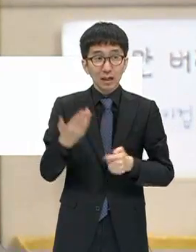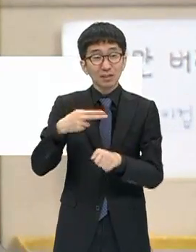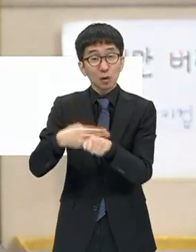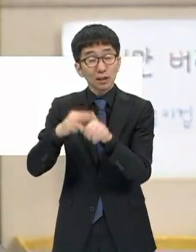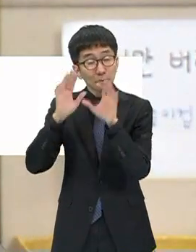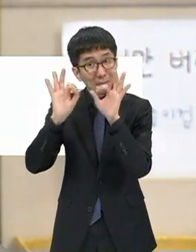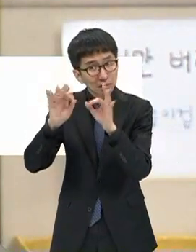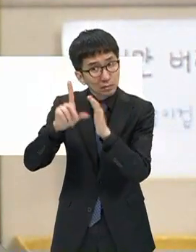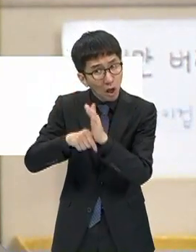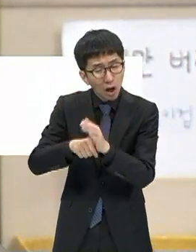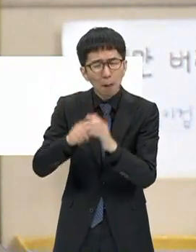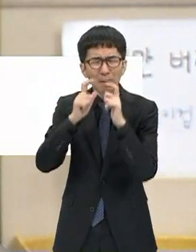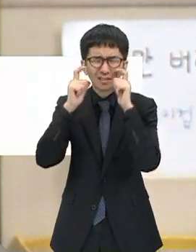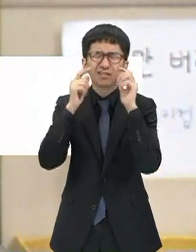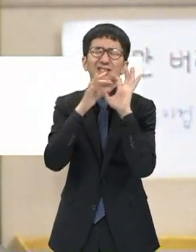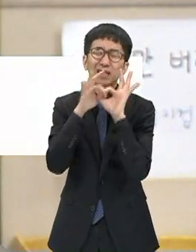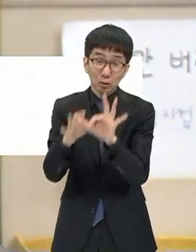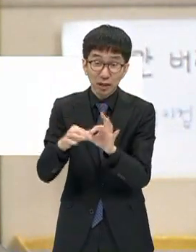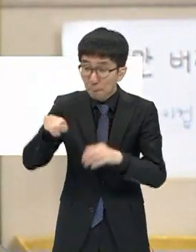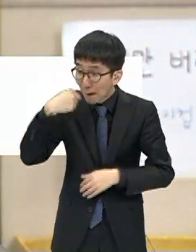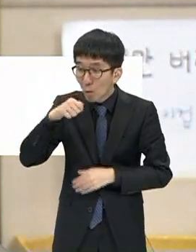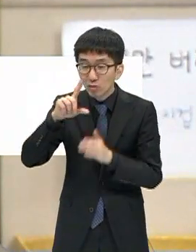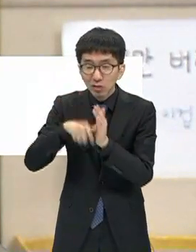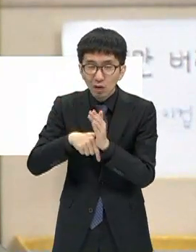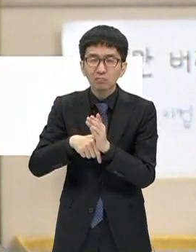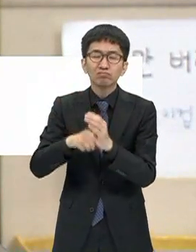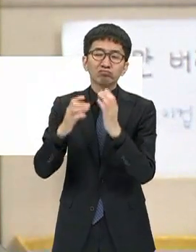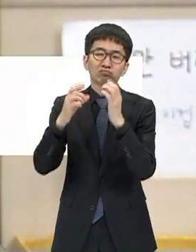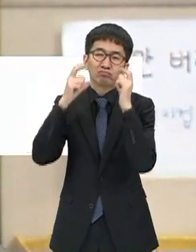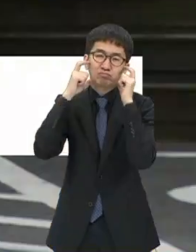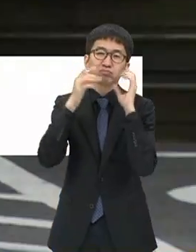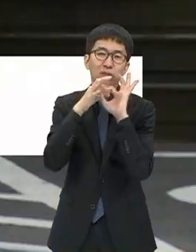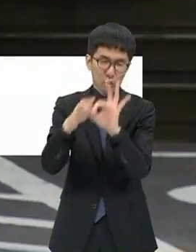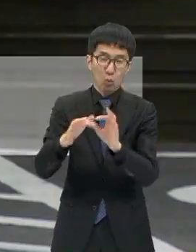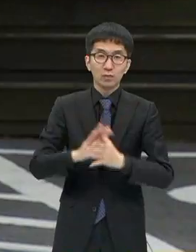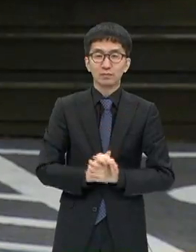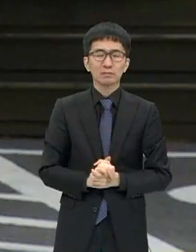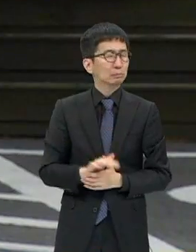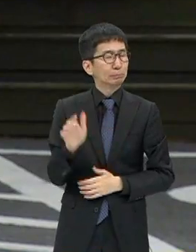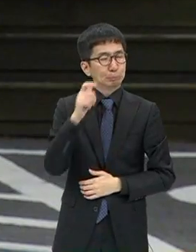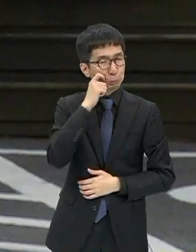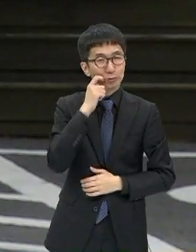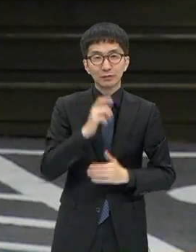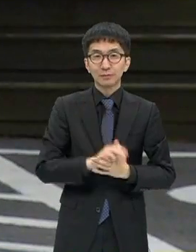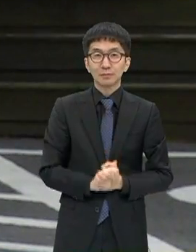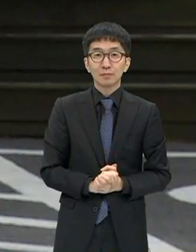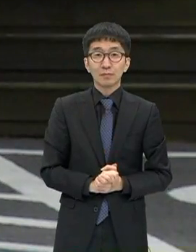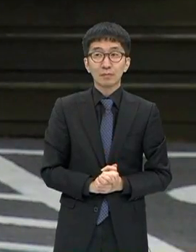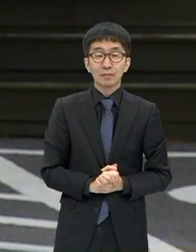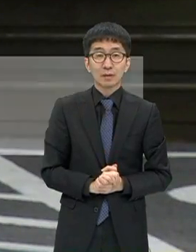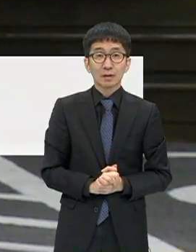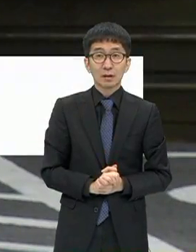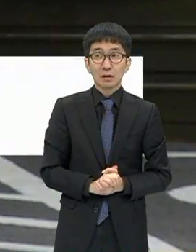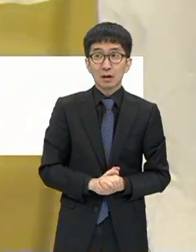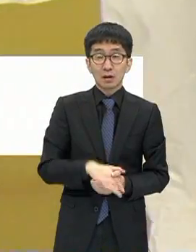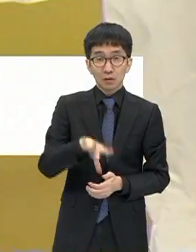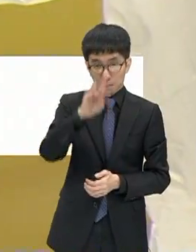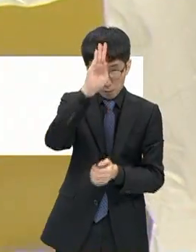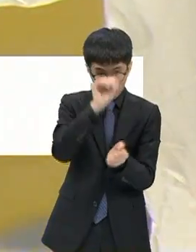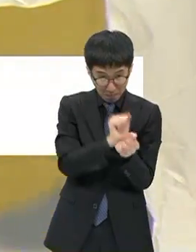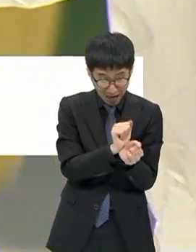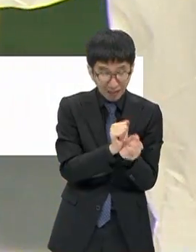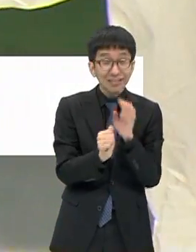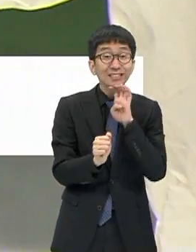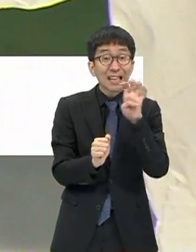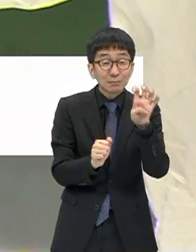이제 마스크 쓰셨는데 아마 식사하실 적에는 안 쓴 걸로 저희가 확인했어요. 특히 아직까지 첫 확진자인 40대 교사의